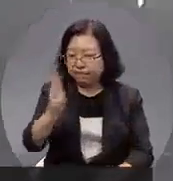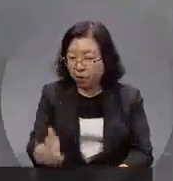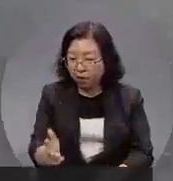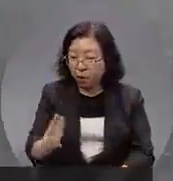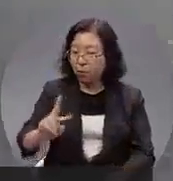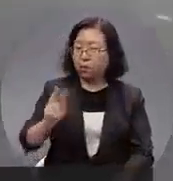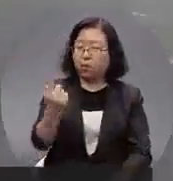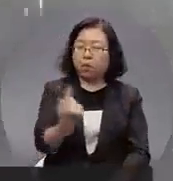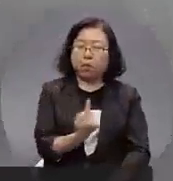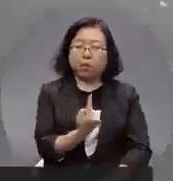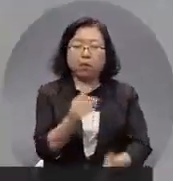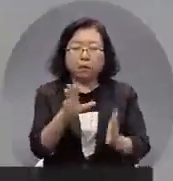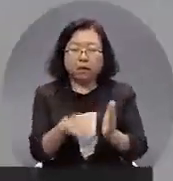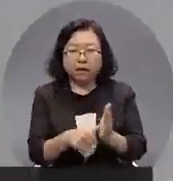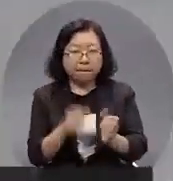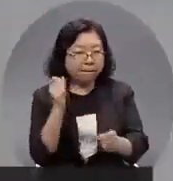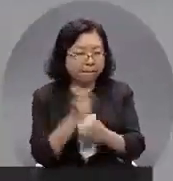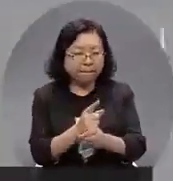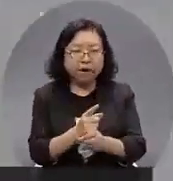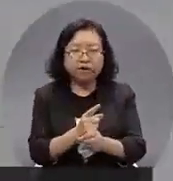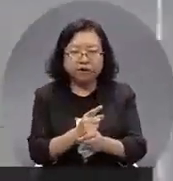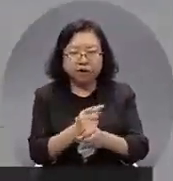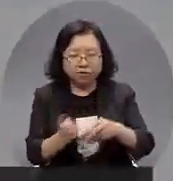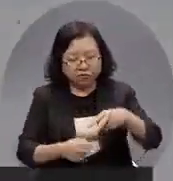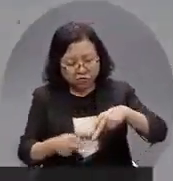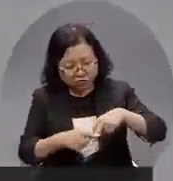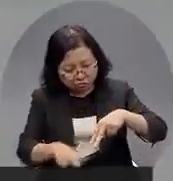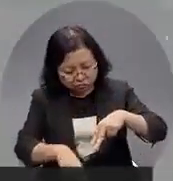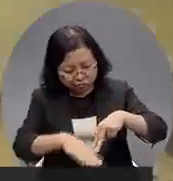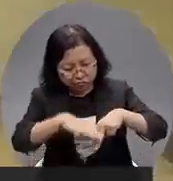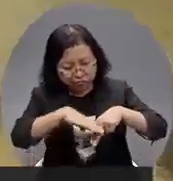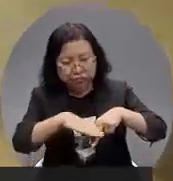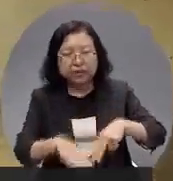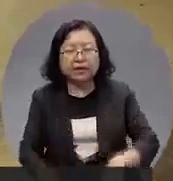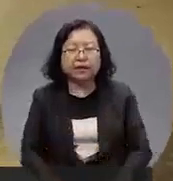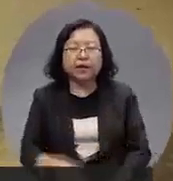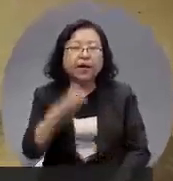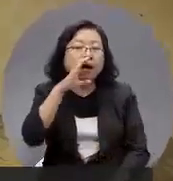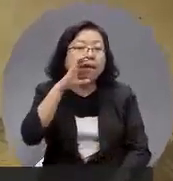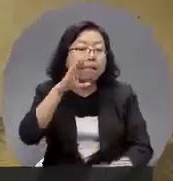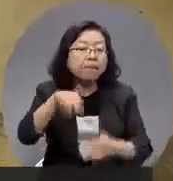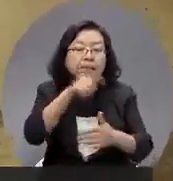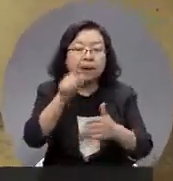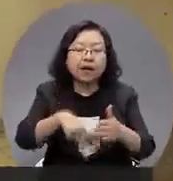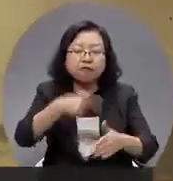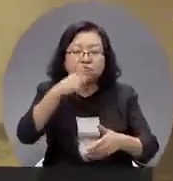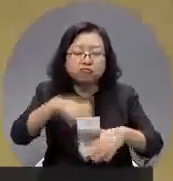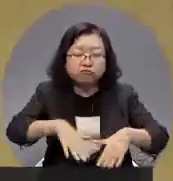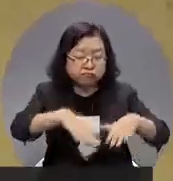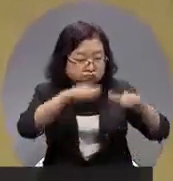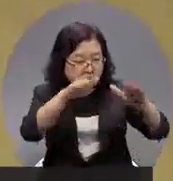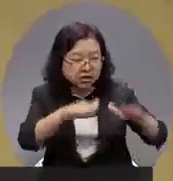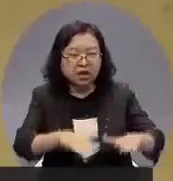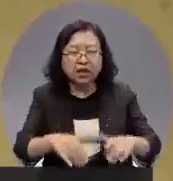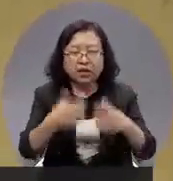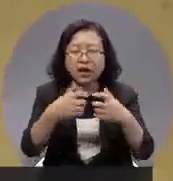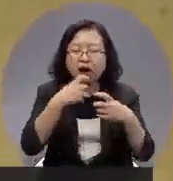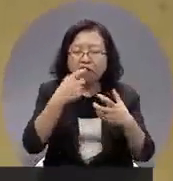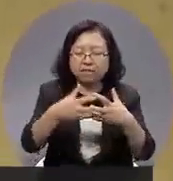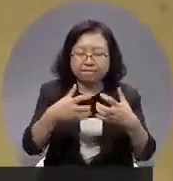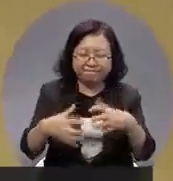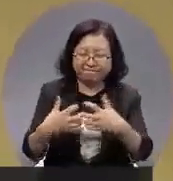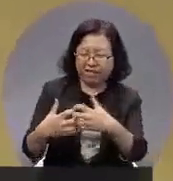옮기고 돌아온 사이 물이 어느새 무릎 높이까지 차올랐습니다. 카페 안에도 빗물이 들어차면서 얼음 만드는 제빙기가